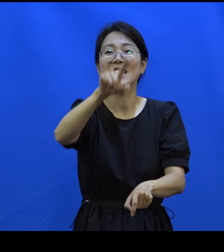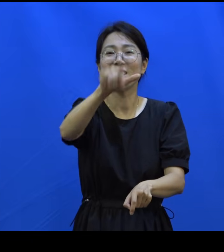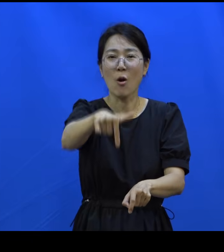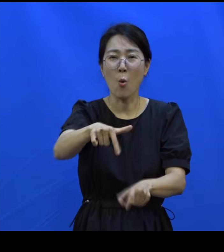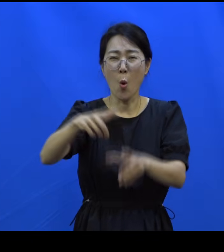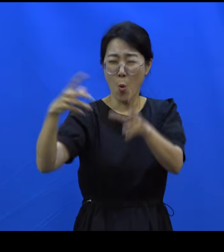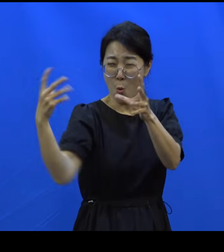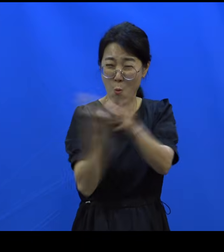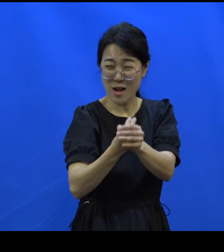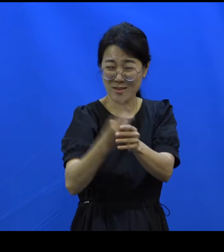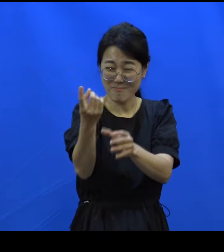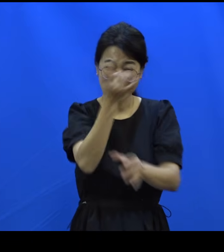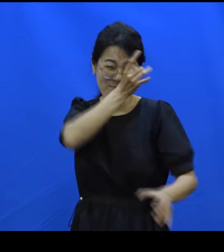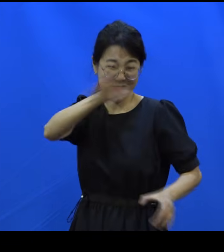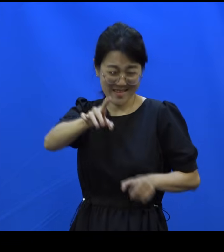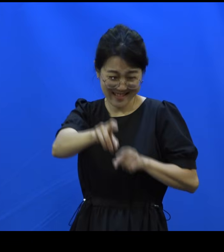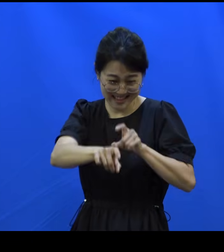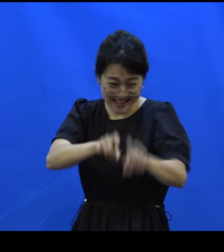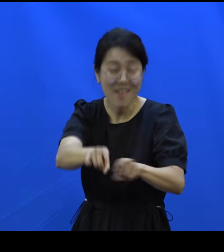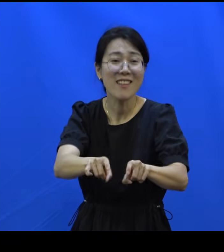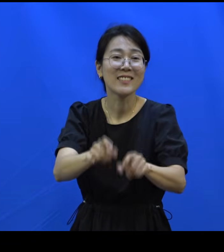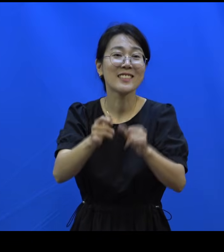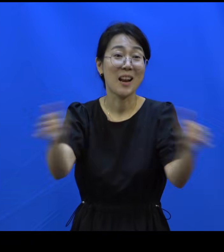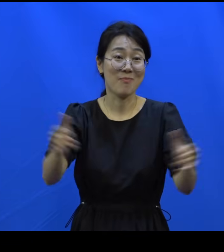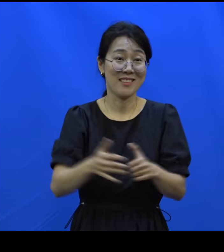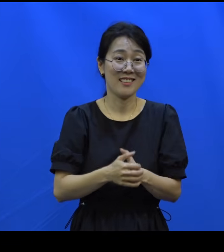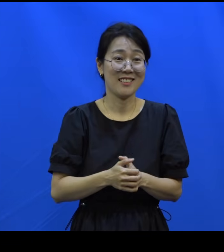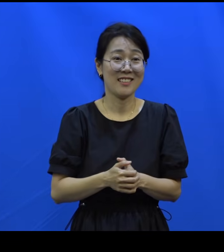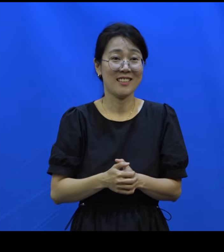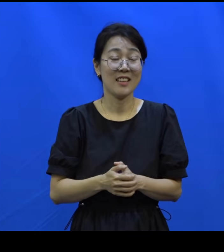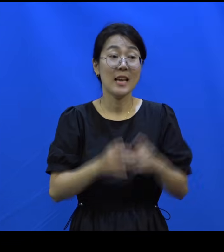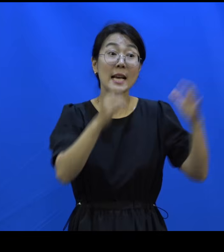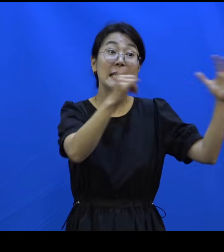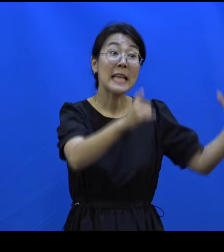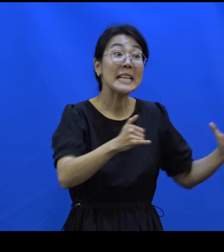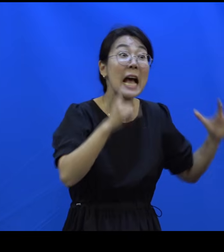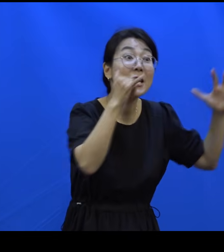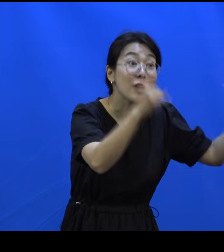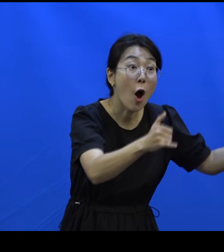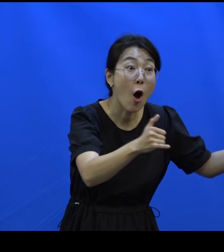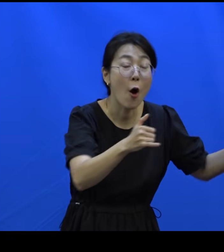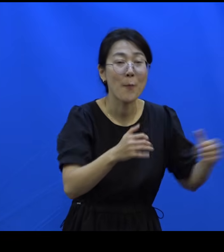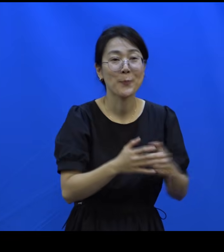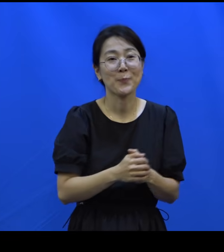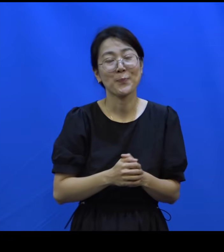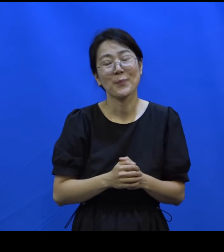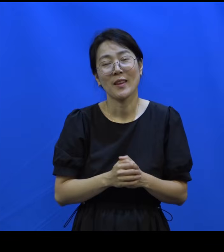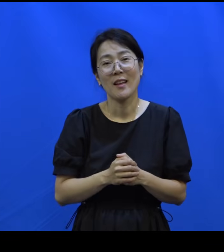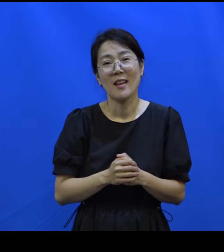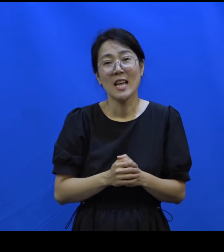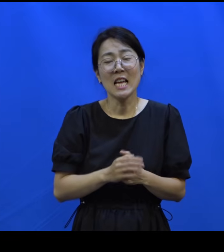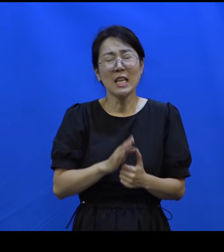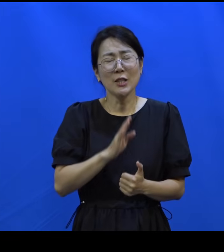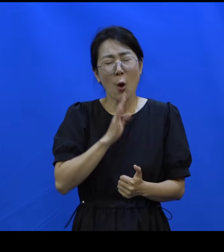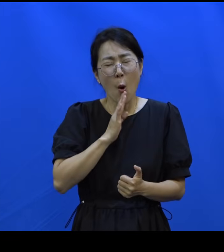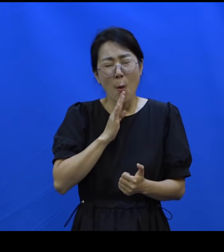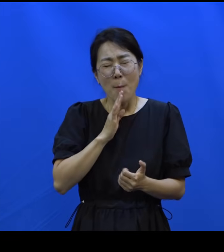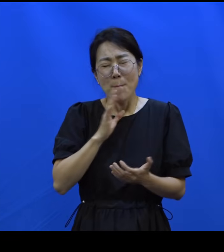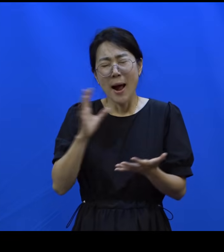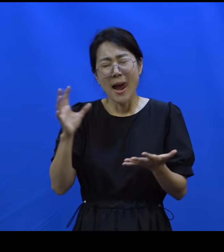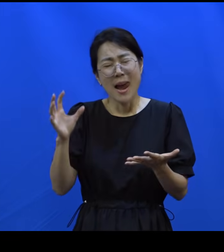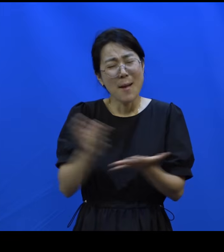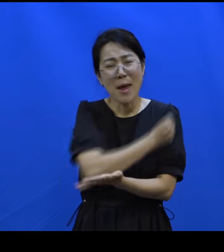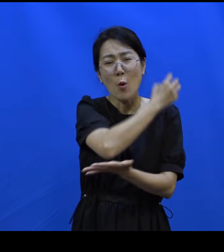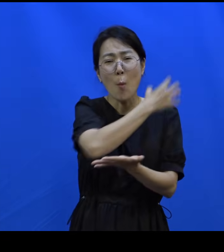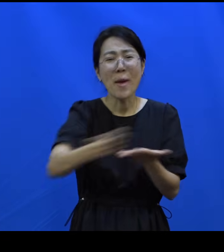것입니다. 다른 삶의 모습이죠. 여러분, 세상은 어떻습니까? 투쟁적이잖아요. 거의 이전 투구를 합니다. 손해